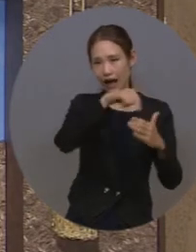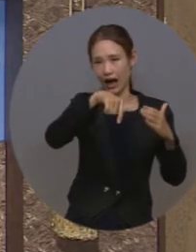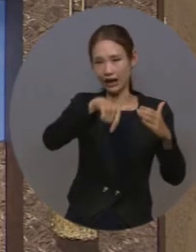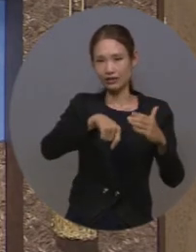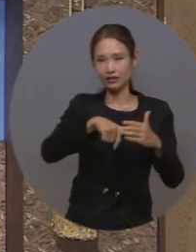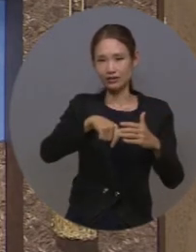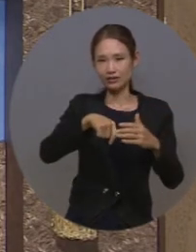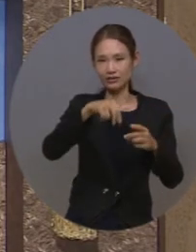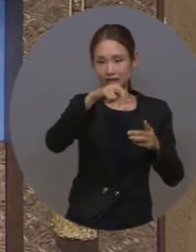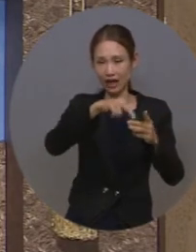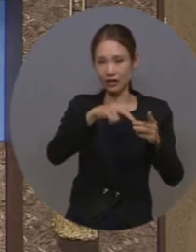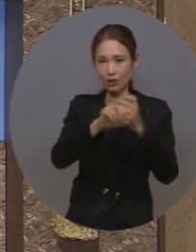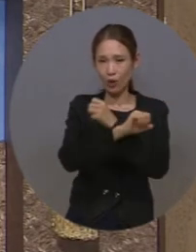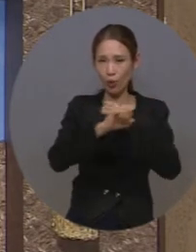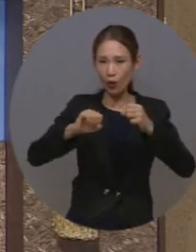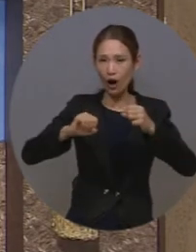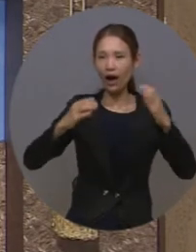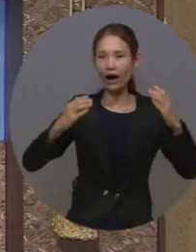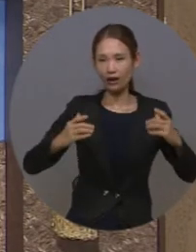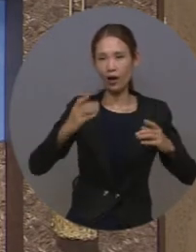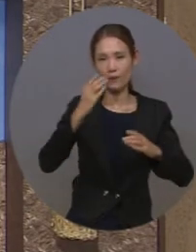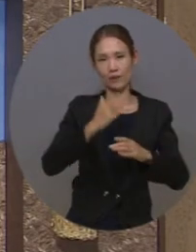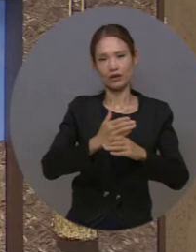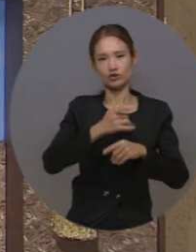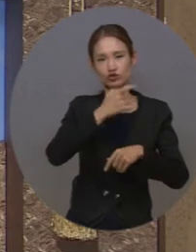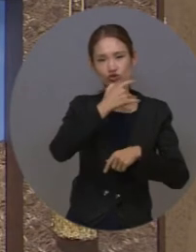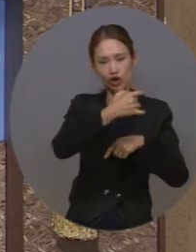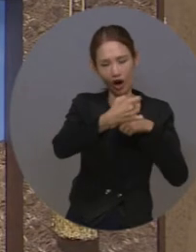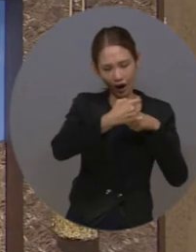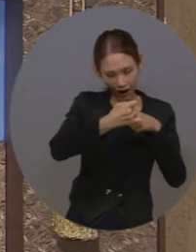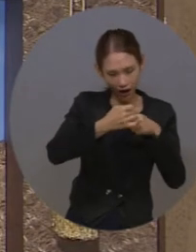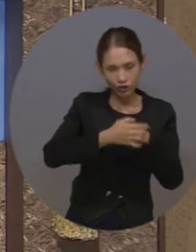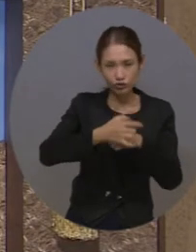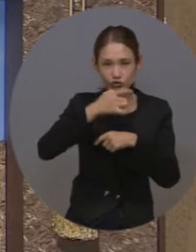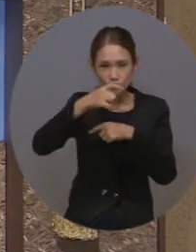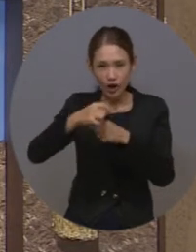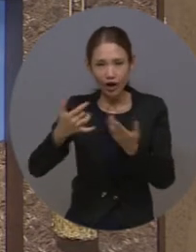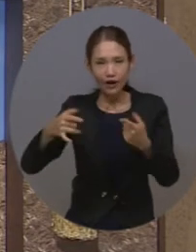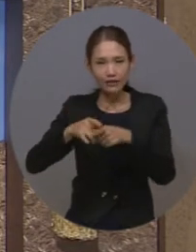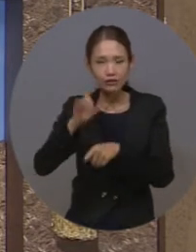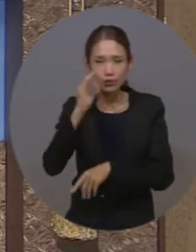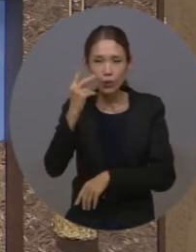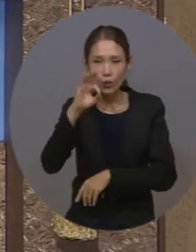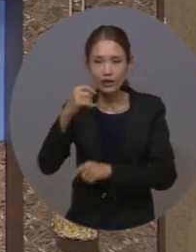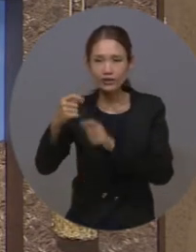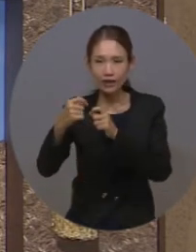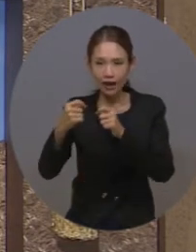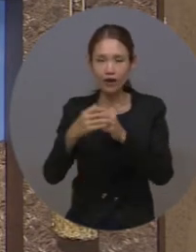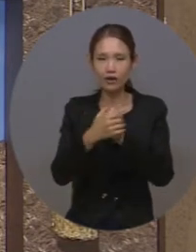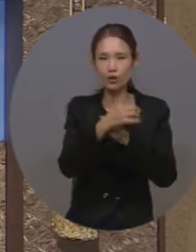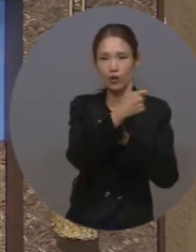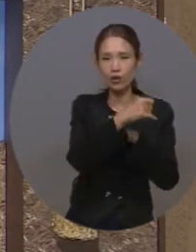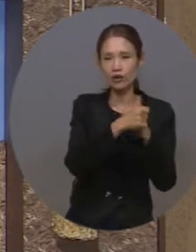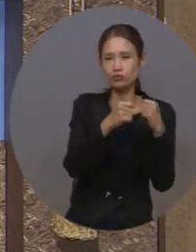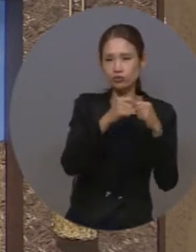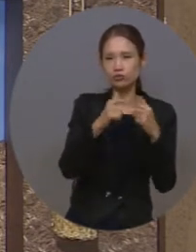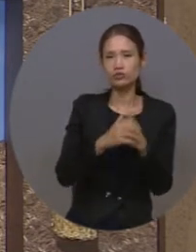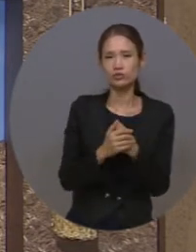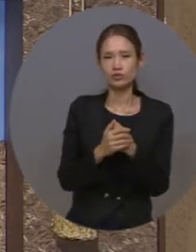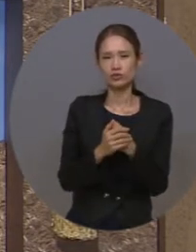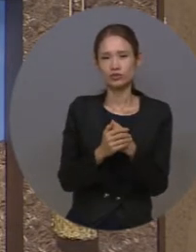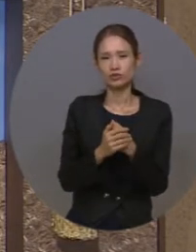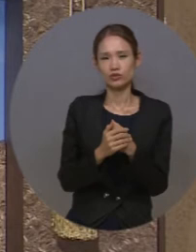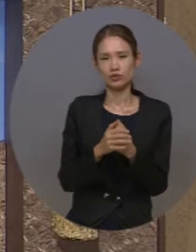광역이 아니라 수원의 인근하고 같이 수원을 같이 할 수 있고 용인의 인근 또 고양은 북부 그래서